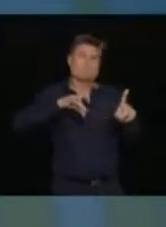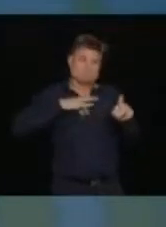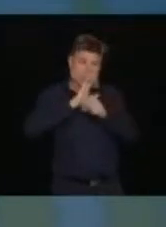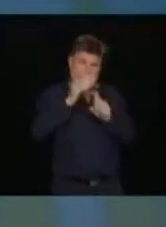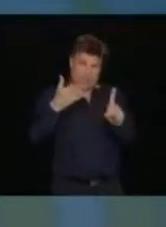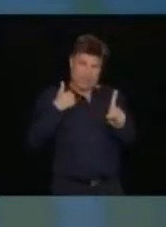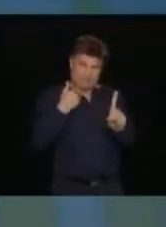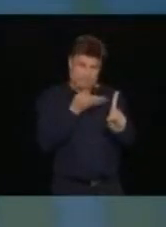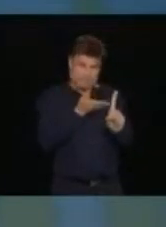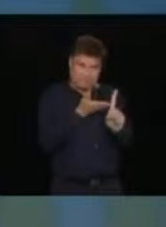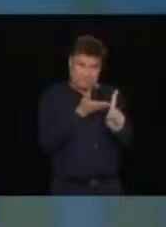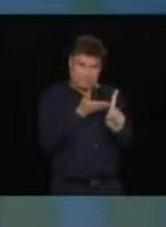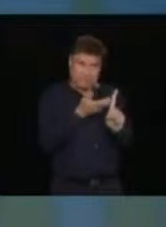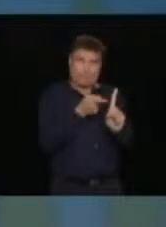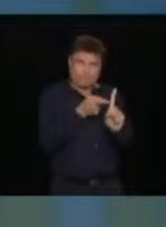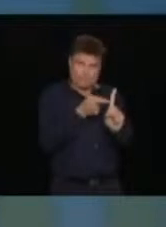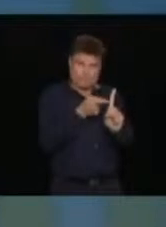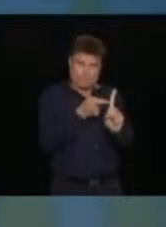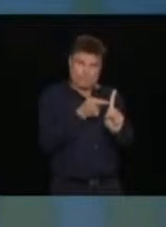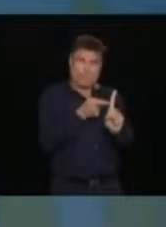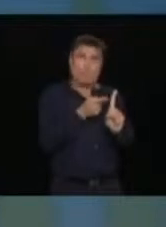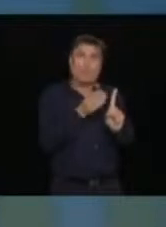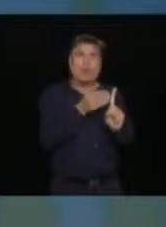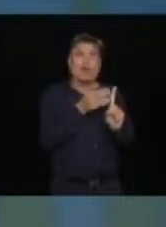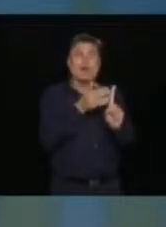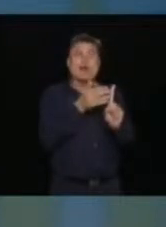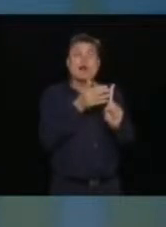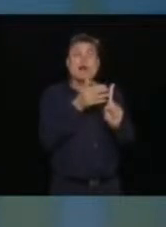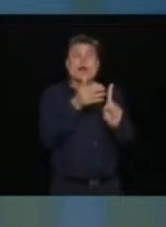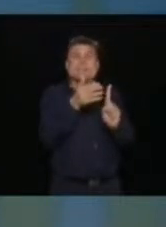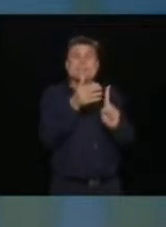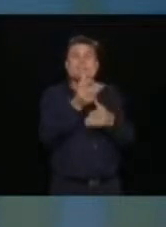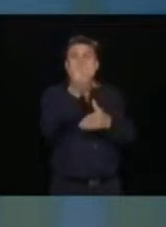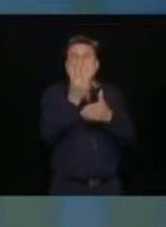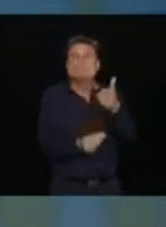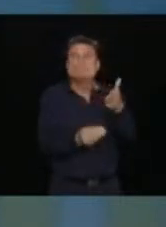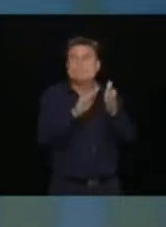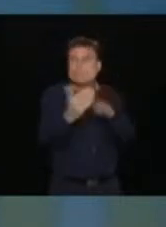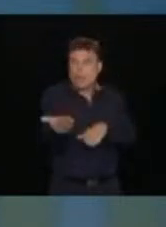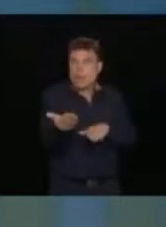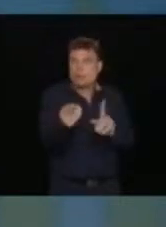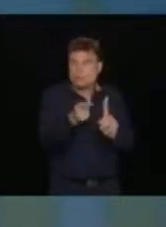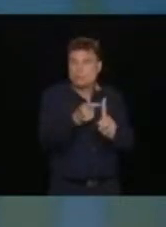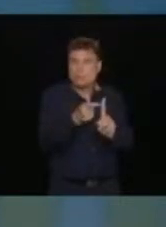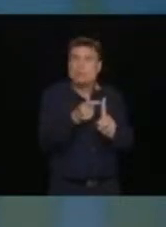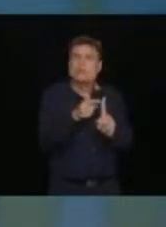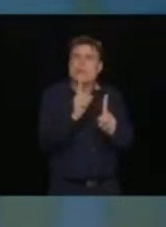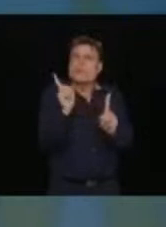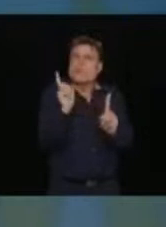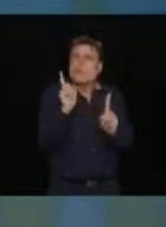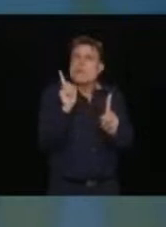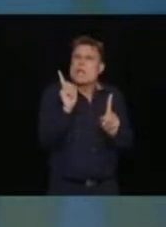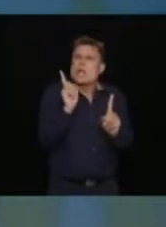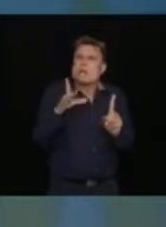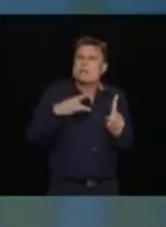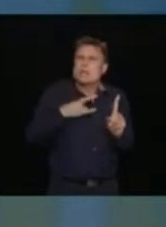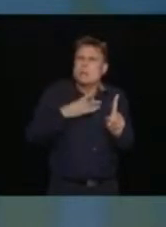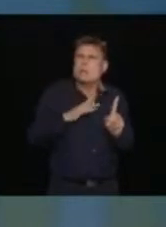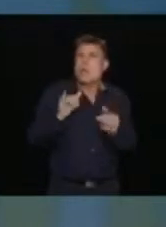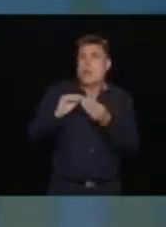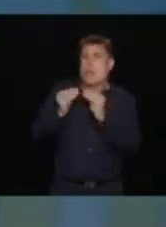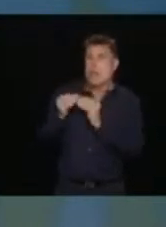那么这个也是根据 So overall, and if this data goes back to July 9th, 这个是7月9号的时候，那时候